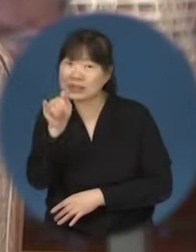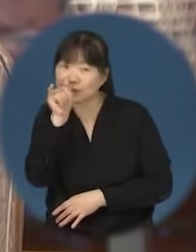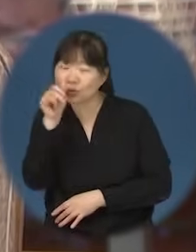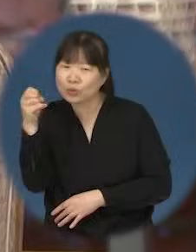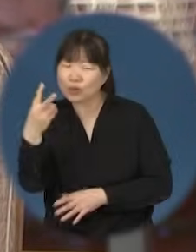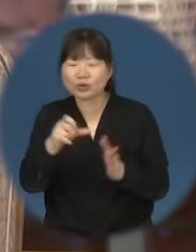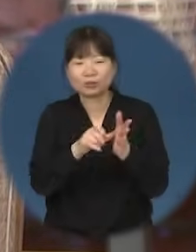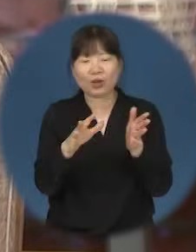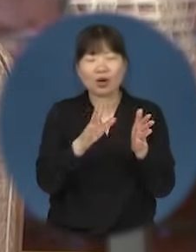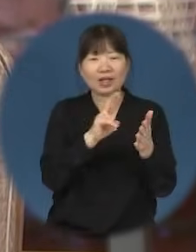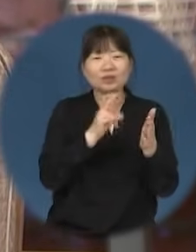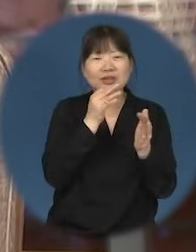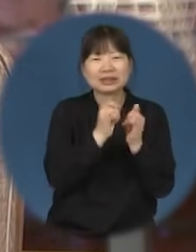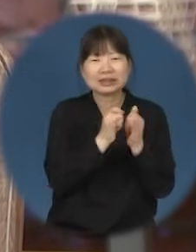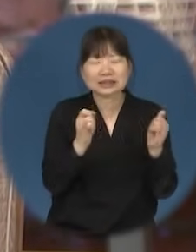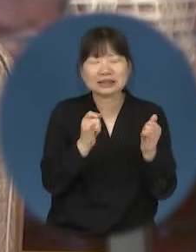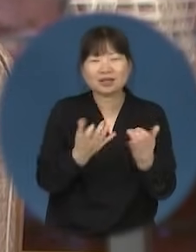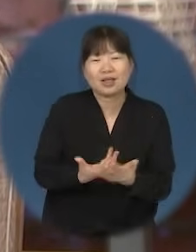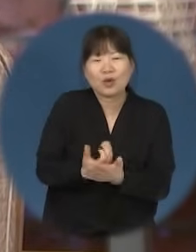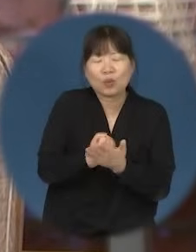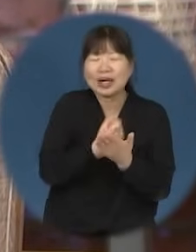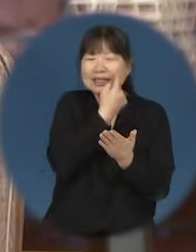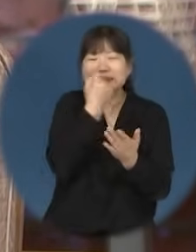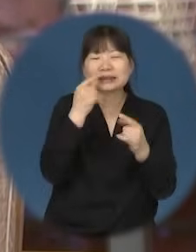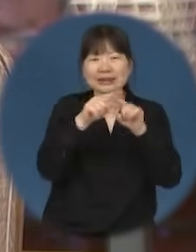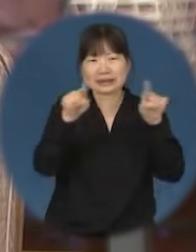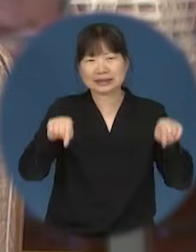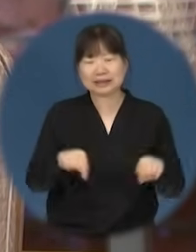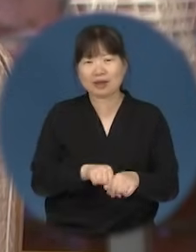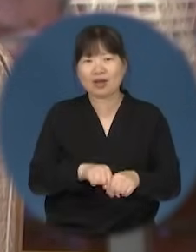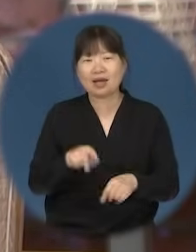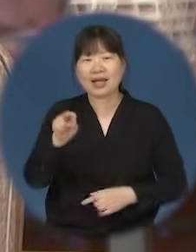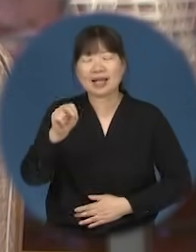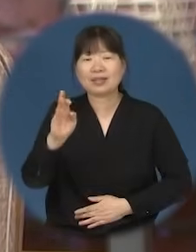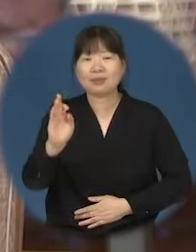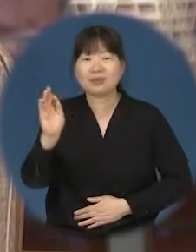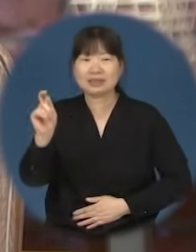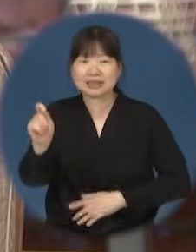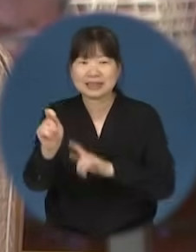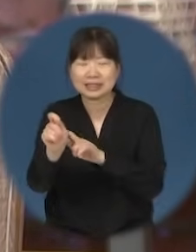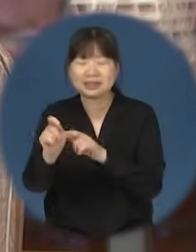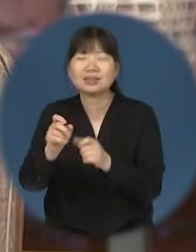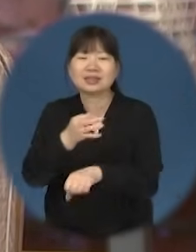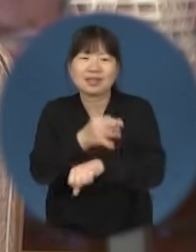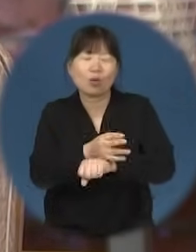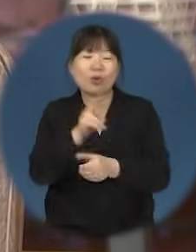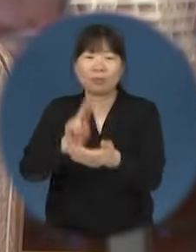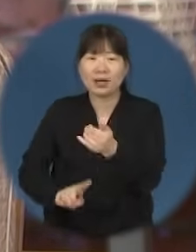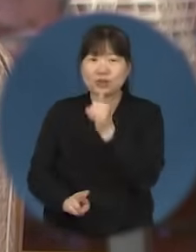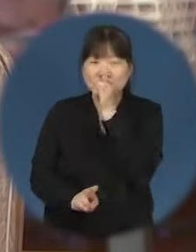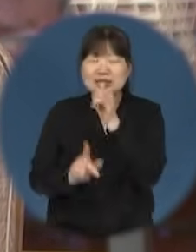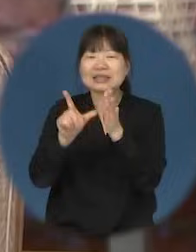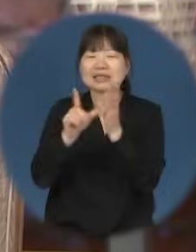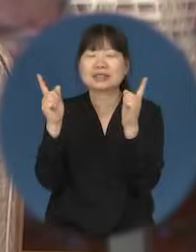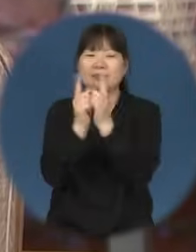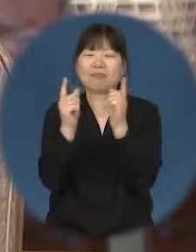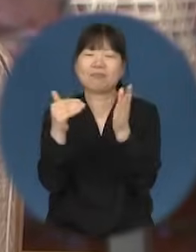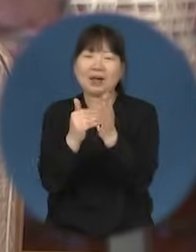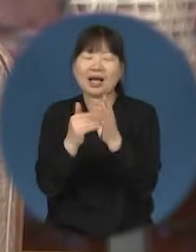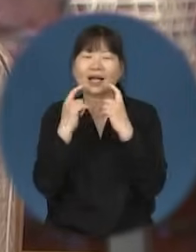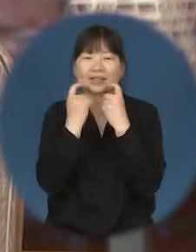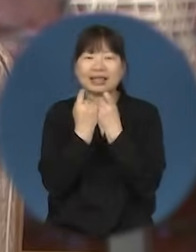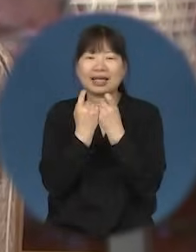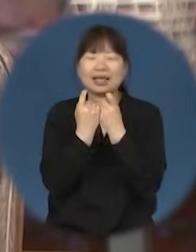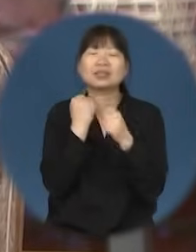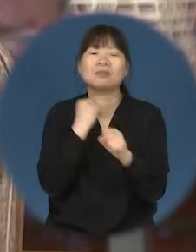경우는 그거를 이제 만든 소유권 증서죠. 예. 그 NFT를 사고 팔 수 있는 시대가 온 거죠. 그거는 개인이